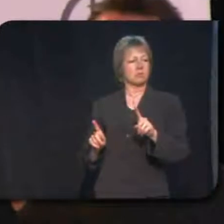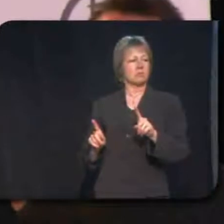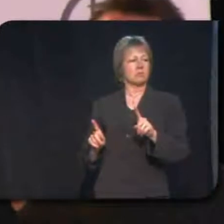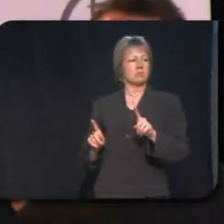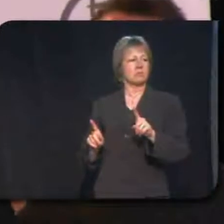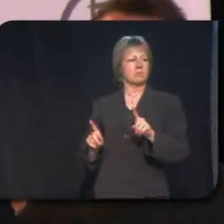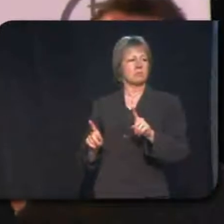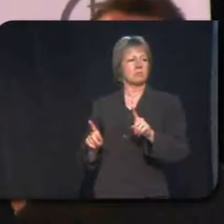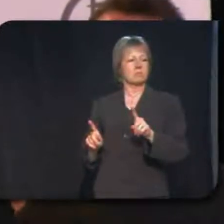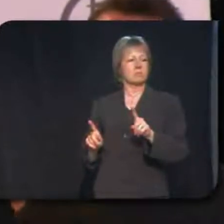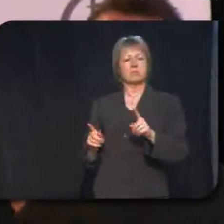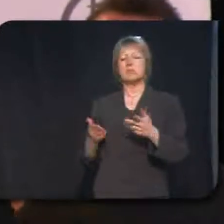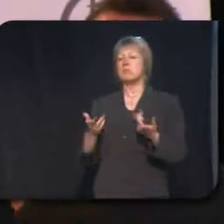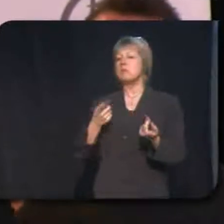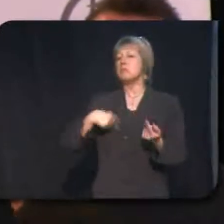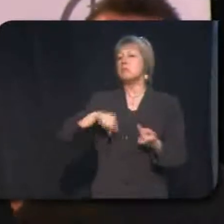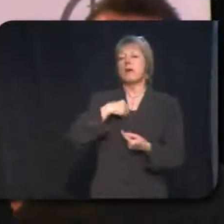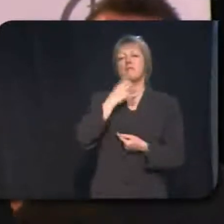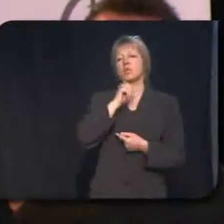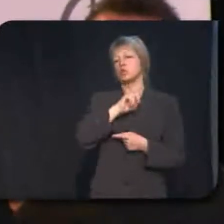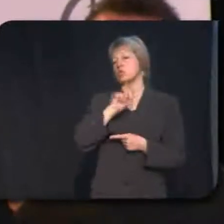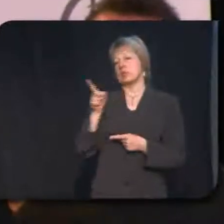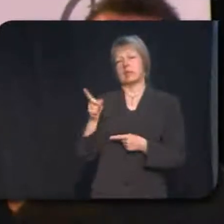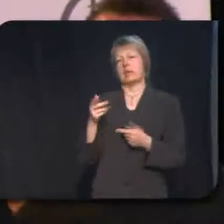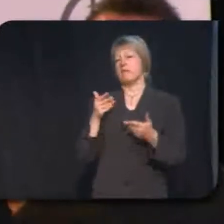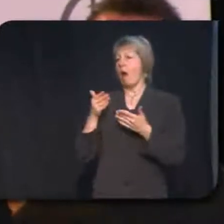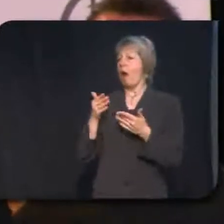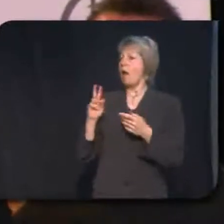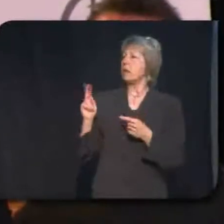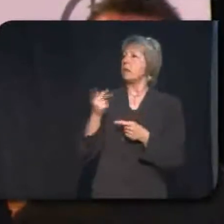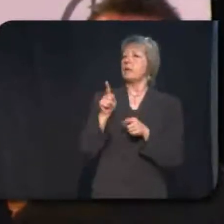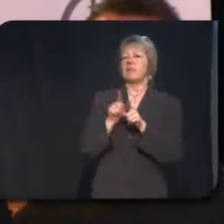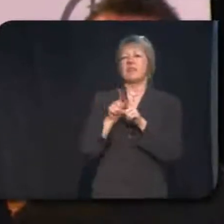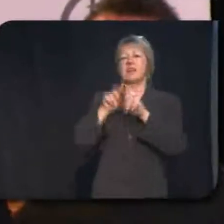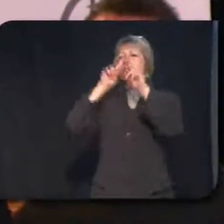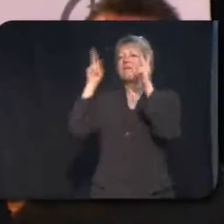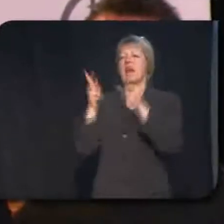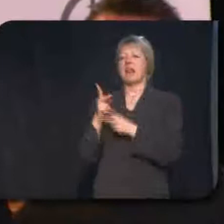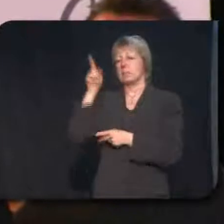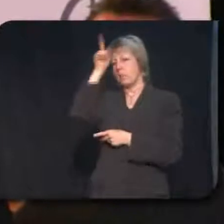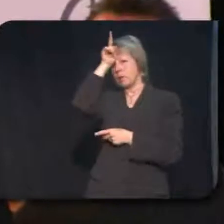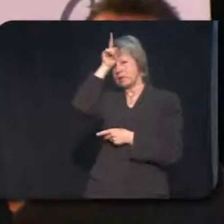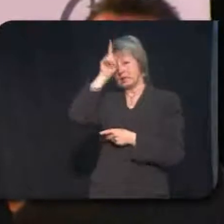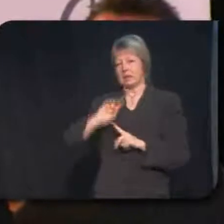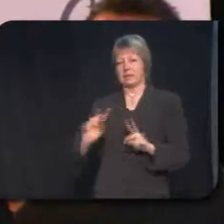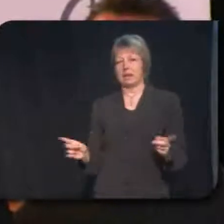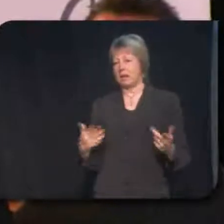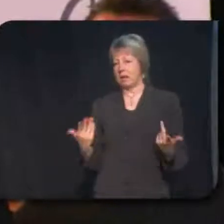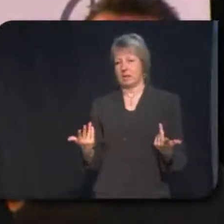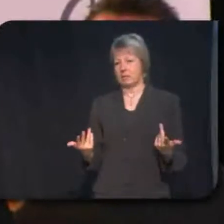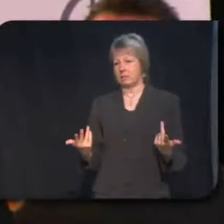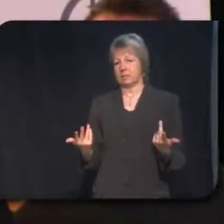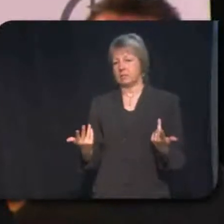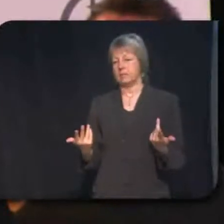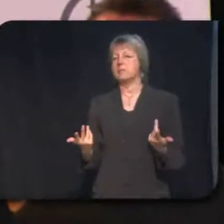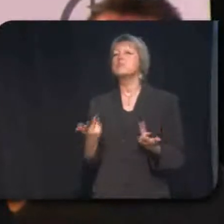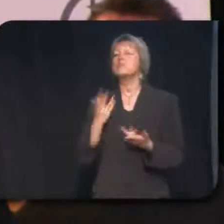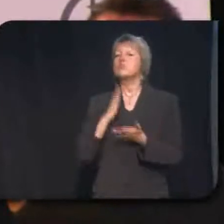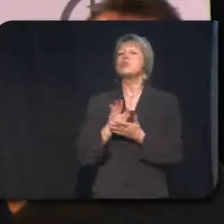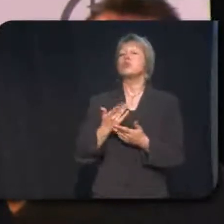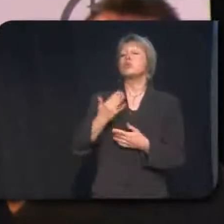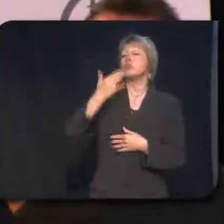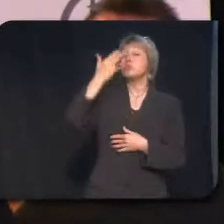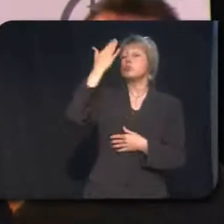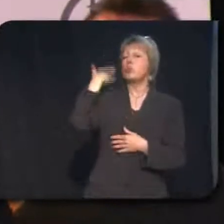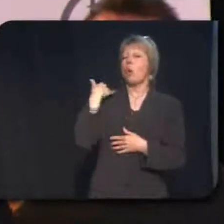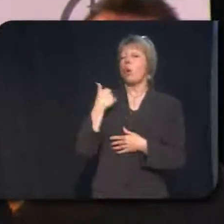uns verhalten wie eine Weltpolizei darüber sind wir alle einig waren ja schon immer wir haben auch ein grundsatzprogrammantrag Außenpolitik angenommen der